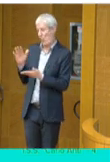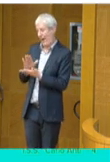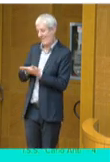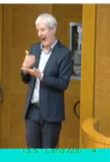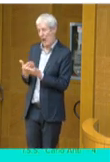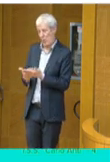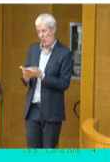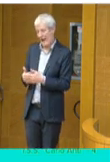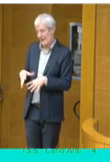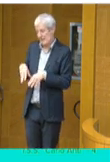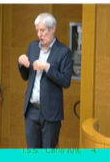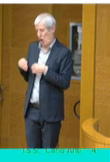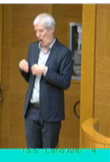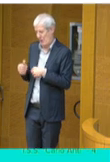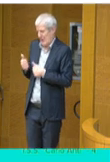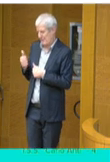valutazione iniziale.